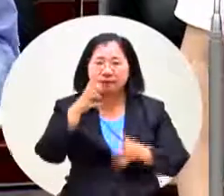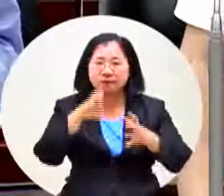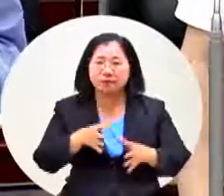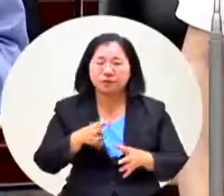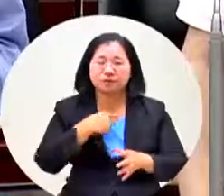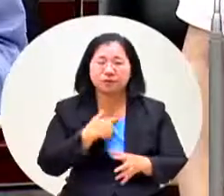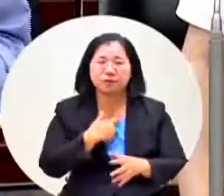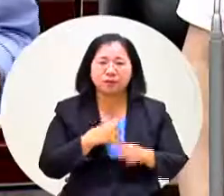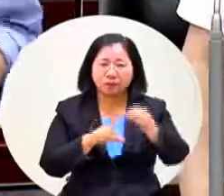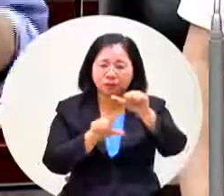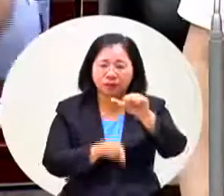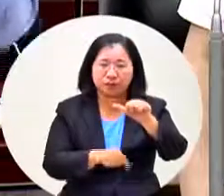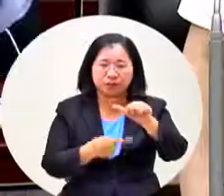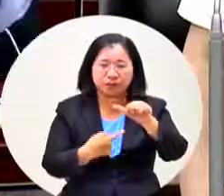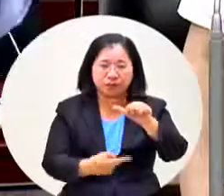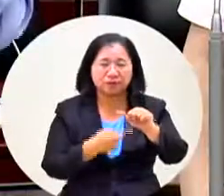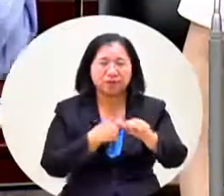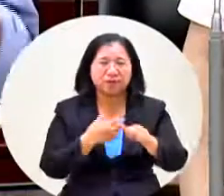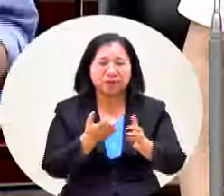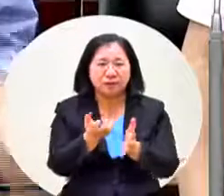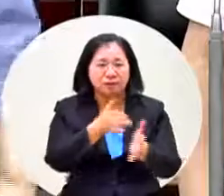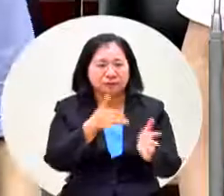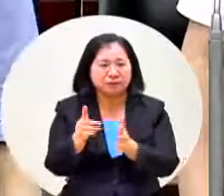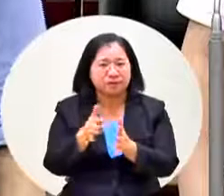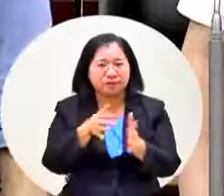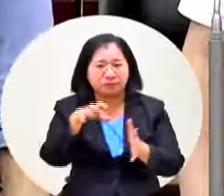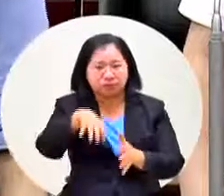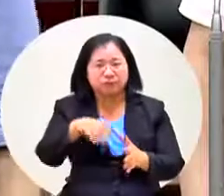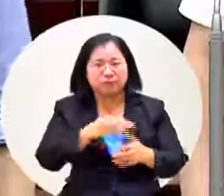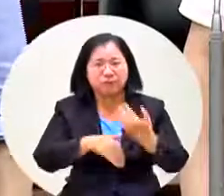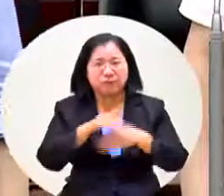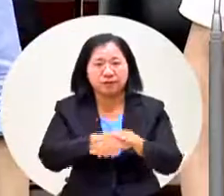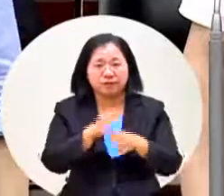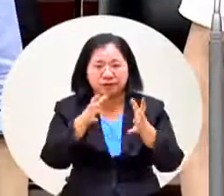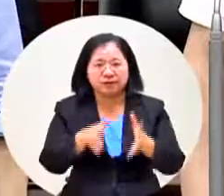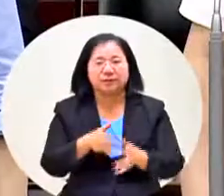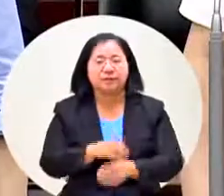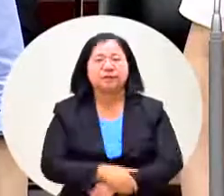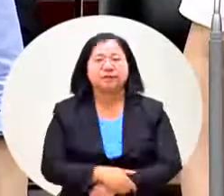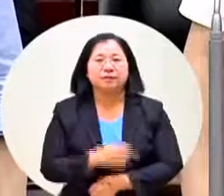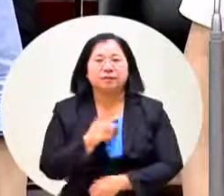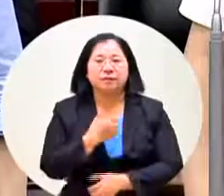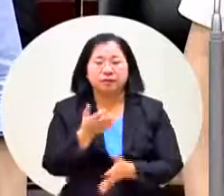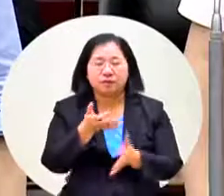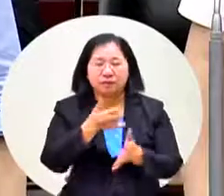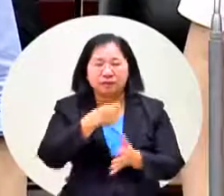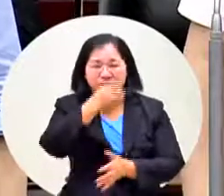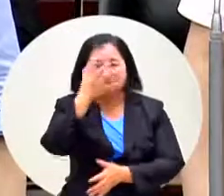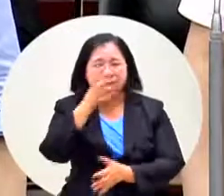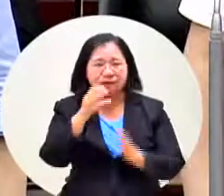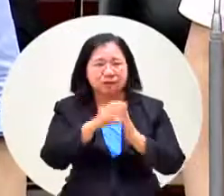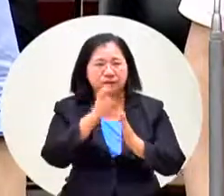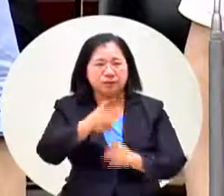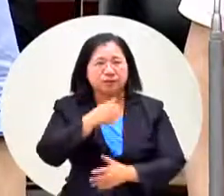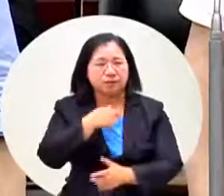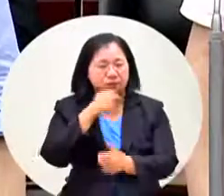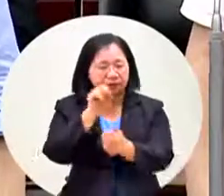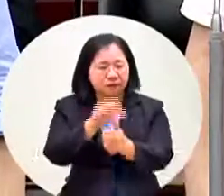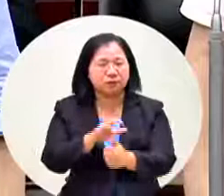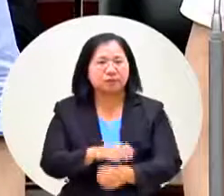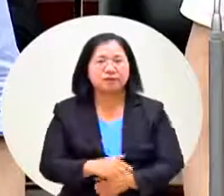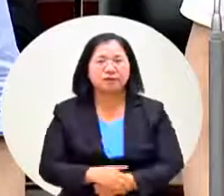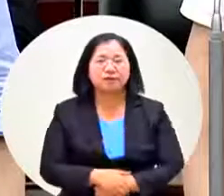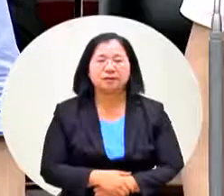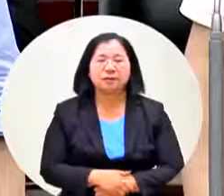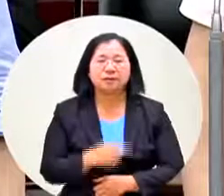们五月一号筹备处正式成立，十月一号要挂牌。我请了一位青年局预计的局长，就告诉他很清